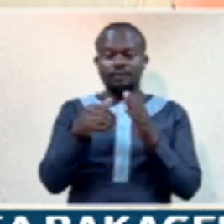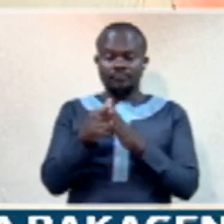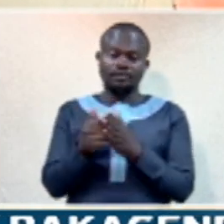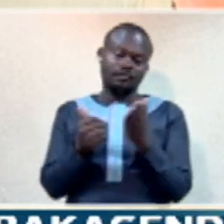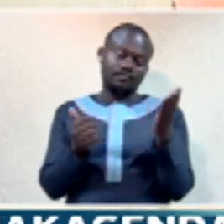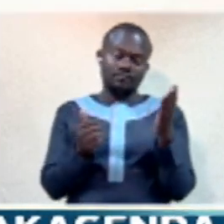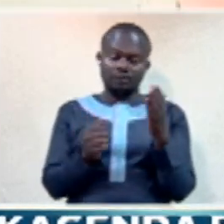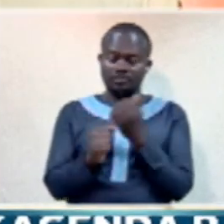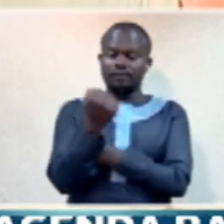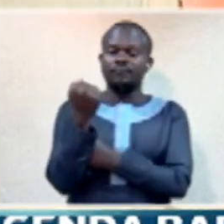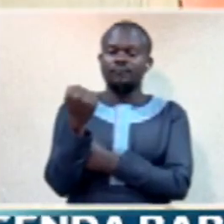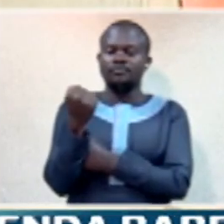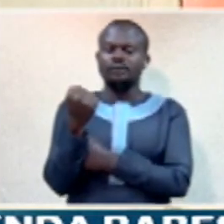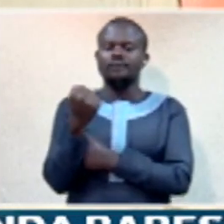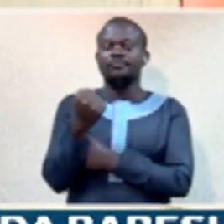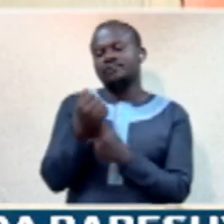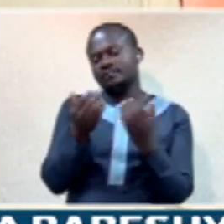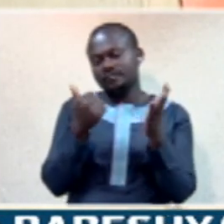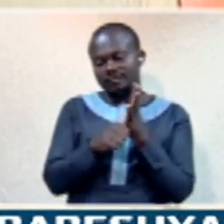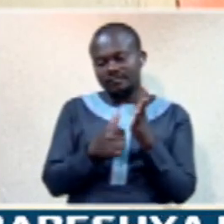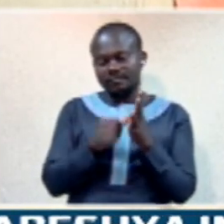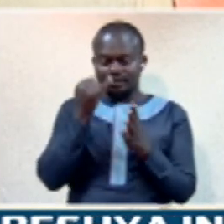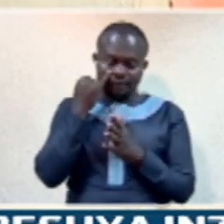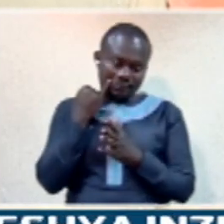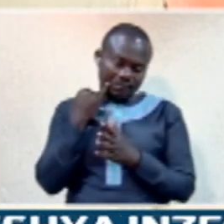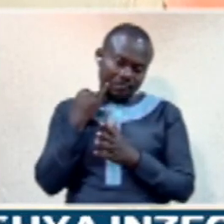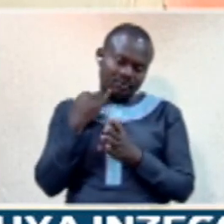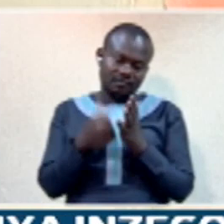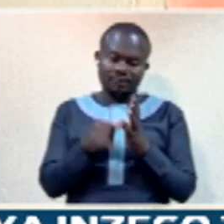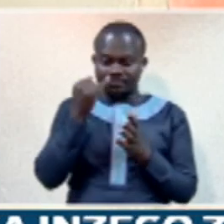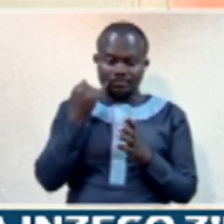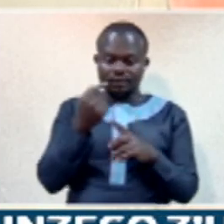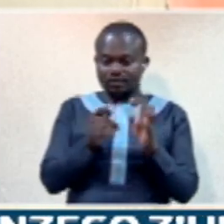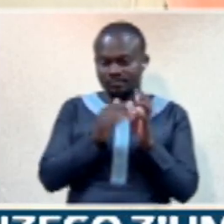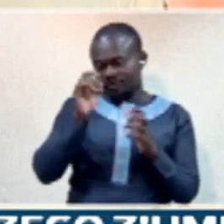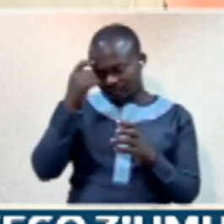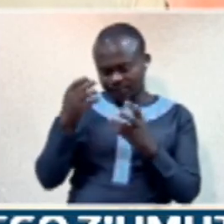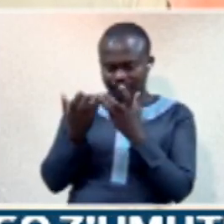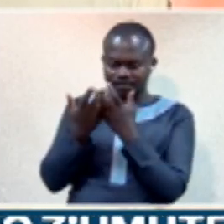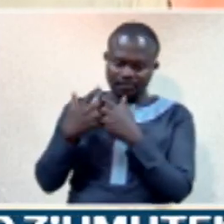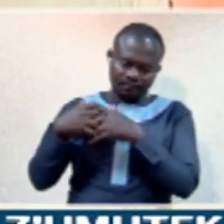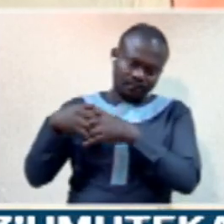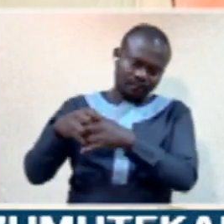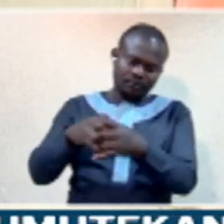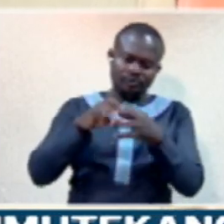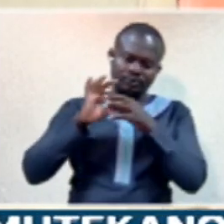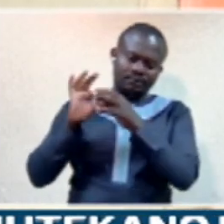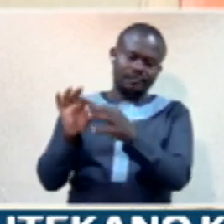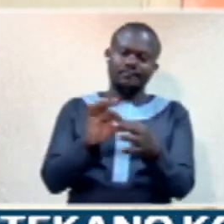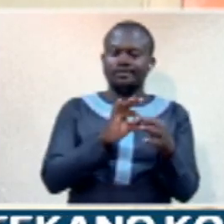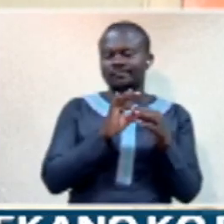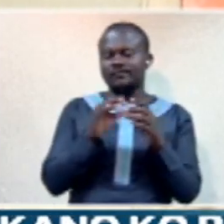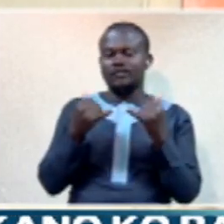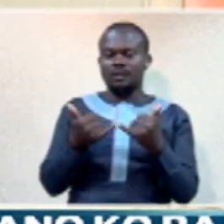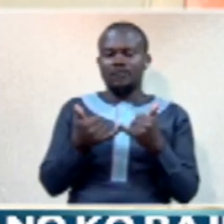buraya arabyutse nyine biba ari ikibazo ari ikibazo ariko leta y'ubumwe twitayeho nk'ubu muntu